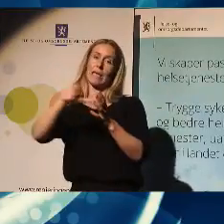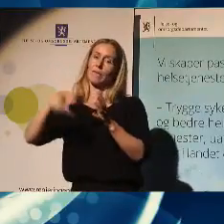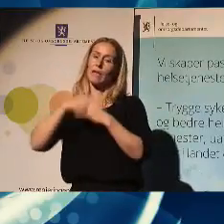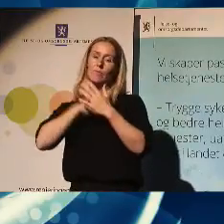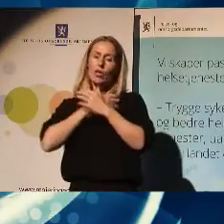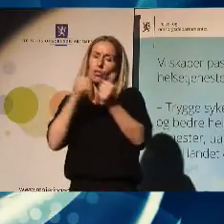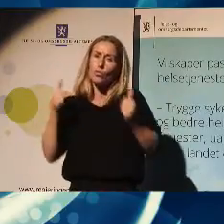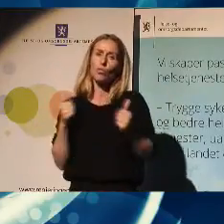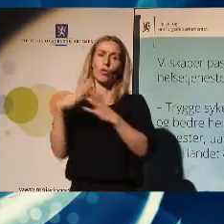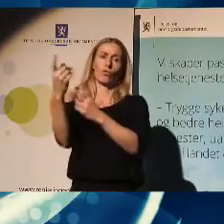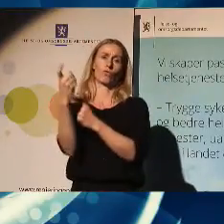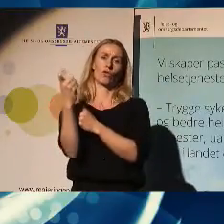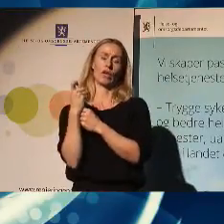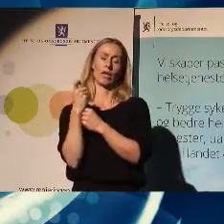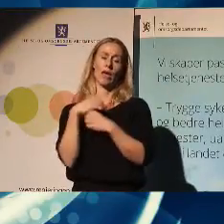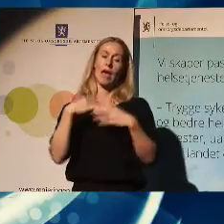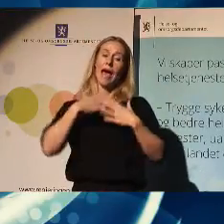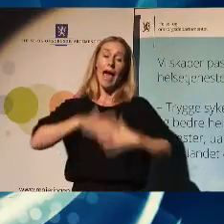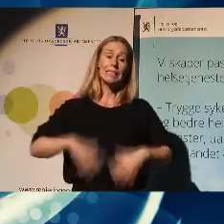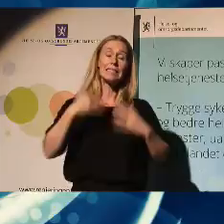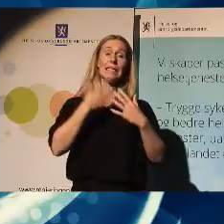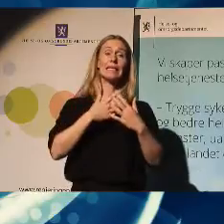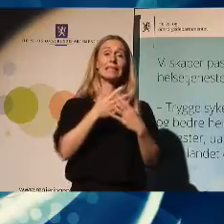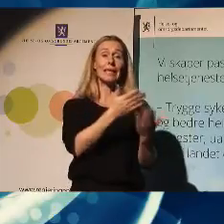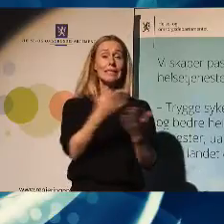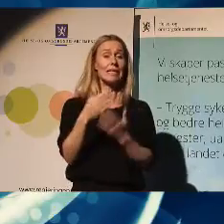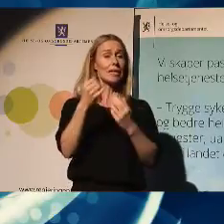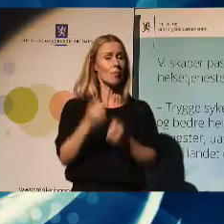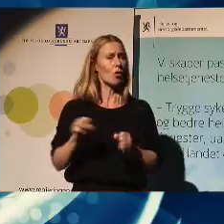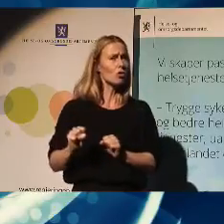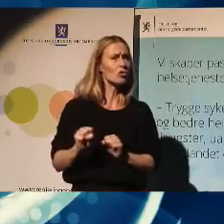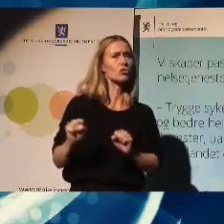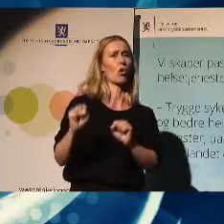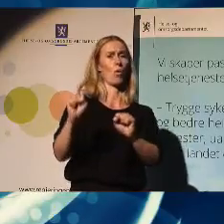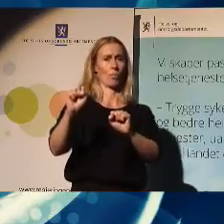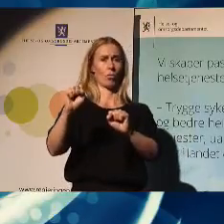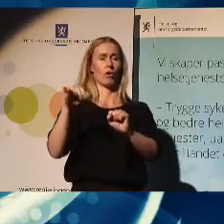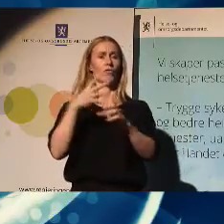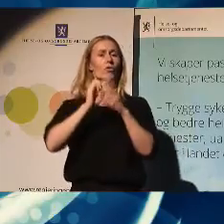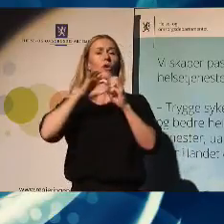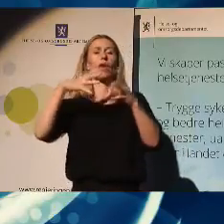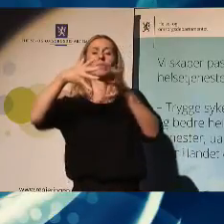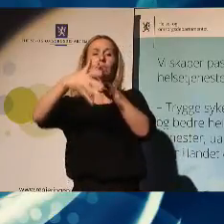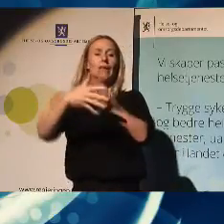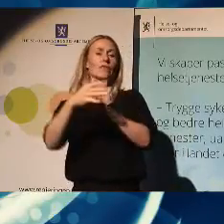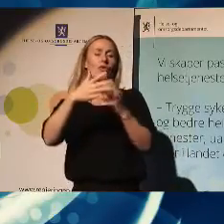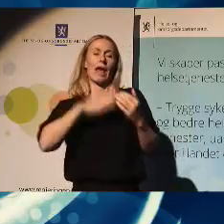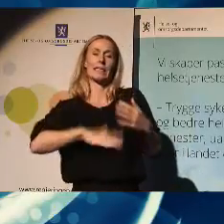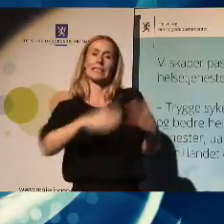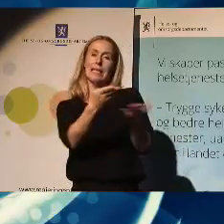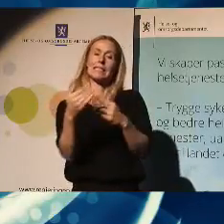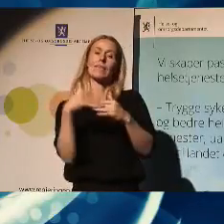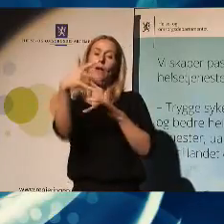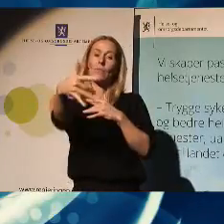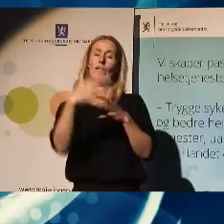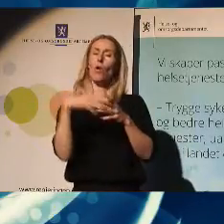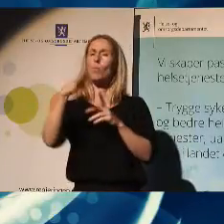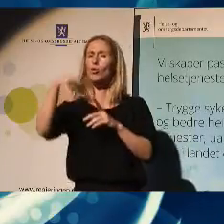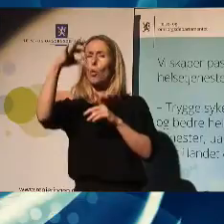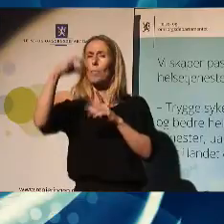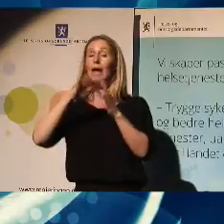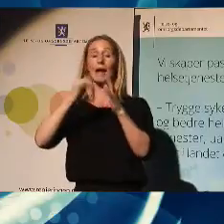skal ruste helsetjenesten for å klare dette for fremtiden, og det har vi stor tro på at vi skal få til. På toppen av det så det